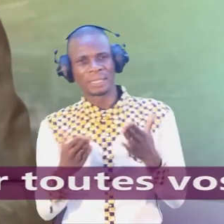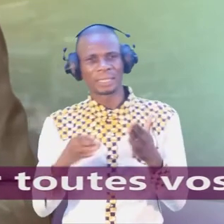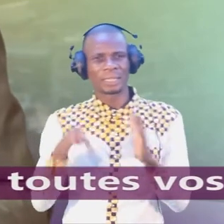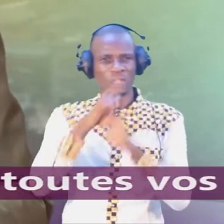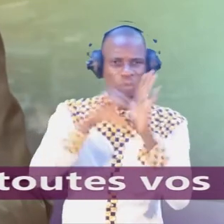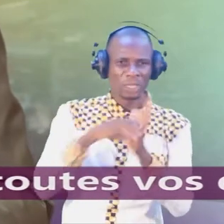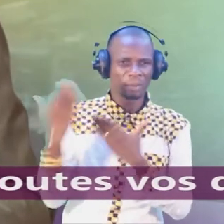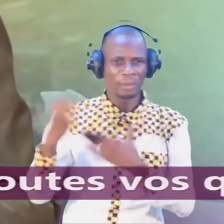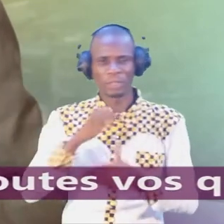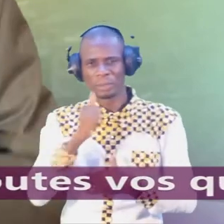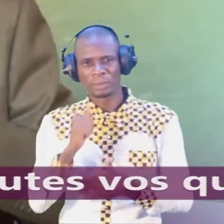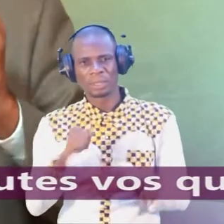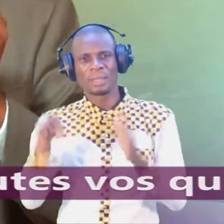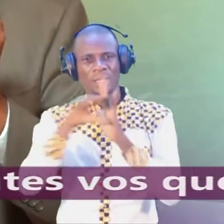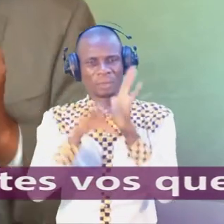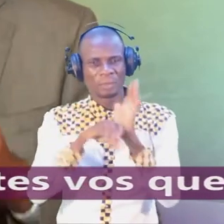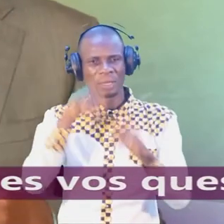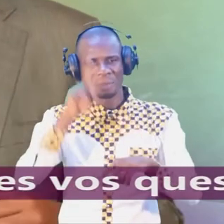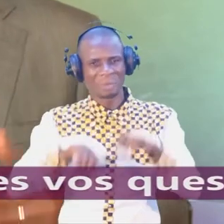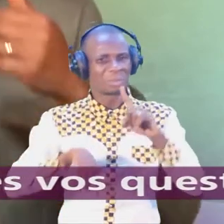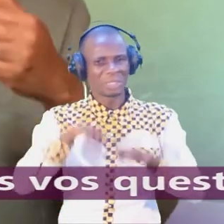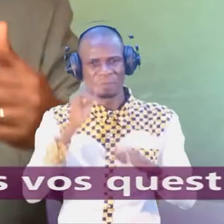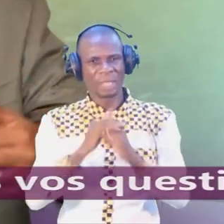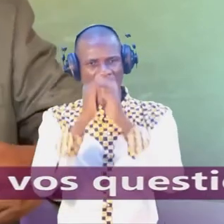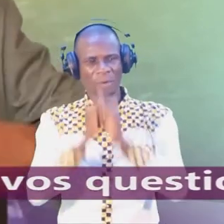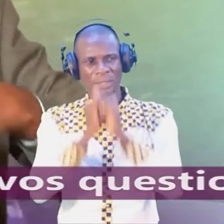lakini maadili ya watu inaanguka.